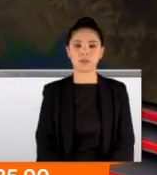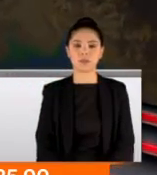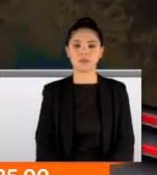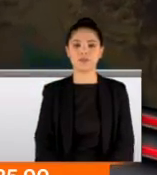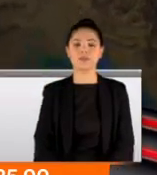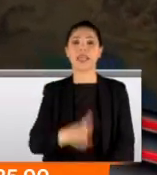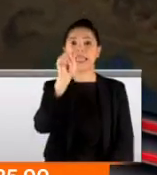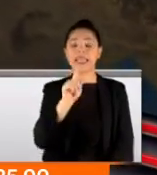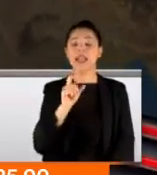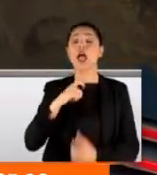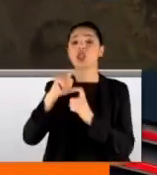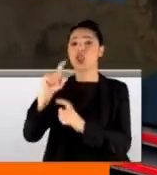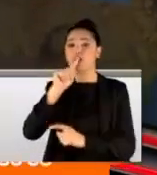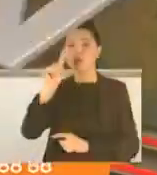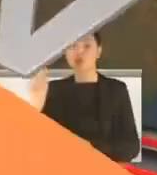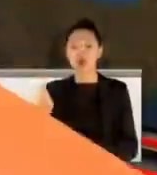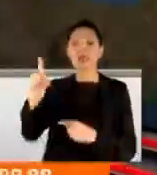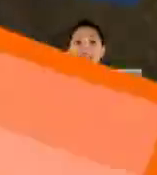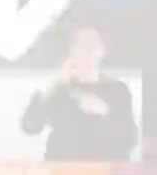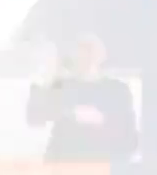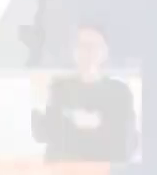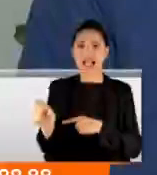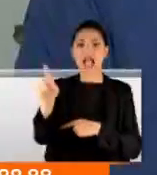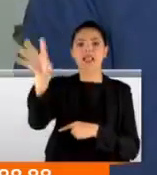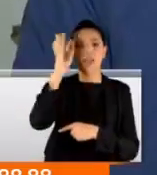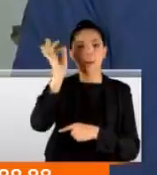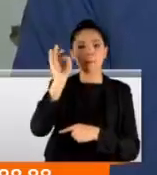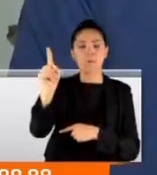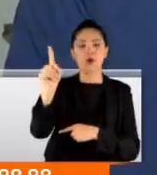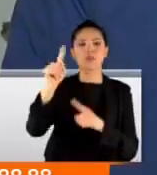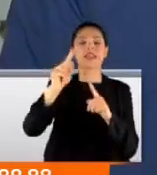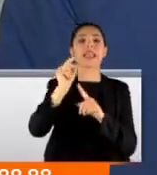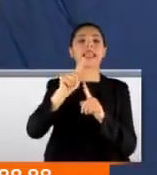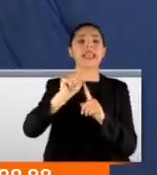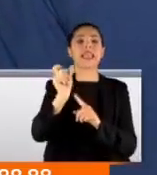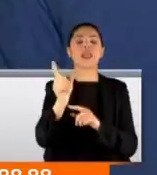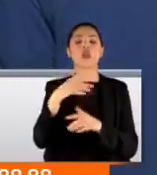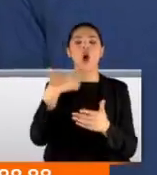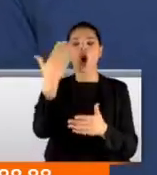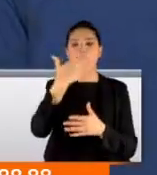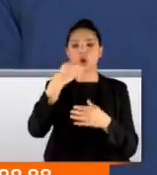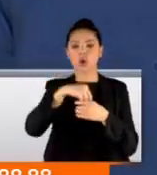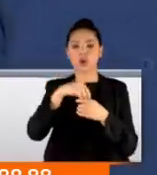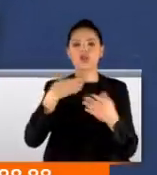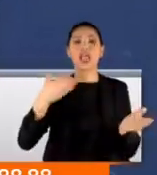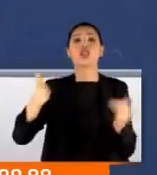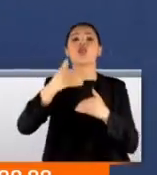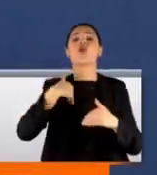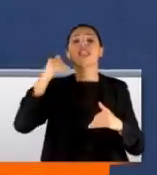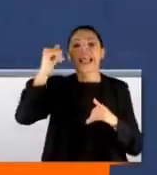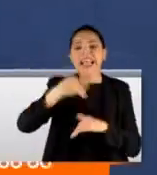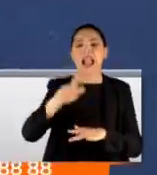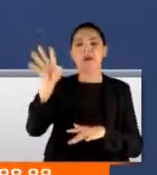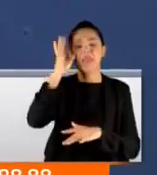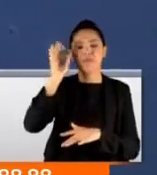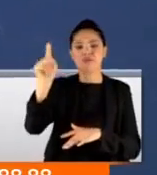Cem, ilk sorumu soracağım. Ziyadin Hoca burada yoğun bir şekilde çalıştığı için İTÜ Ayaz Ağa kampüsündeyiz şu anda. O yüzden stüdyoda olamadı hocamız. Burada